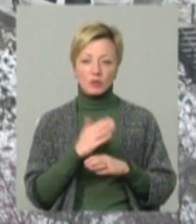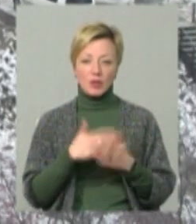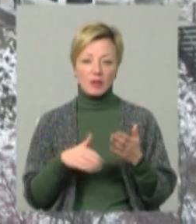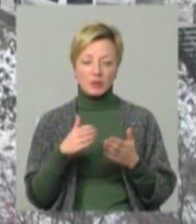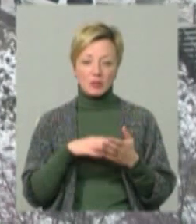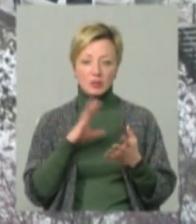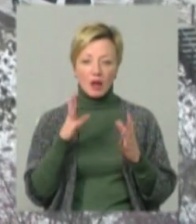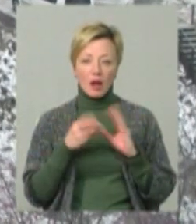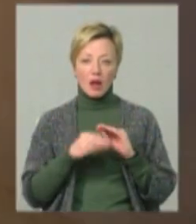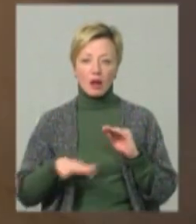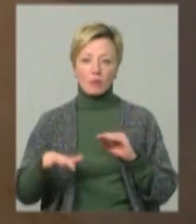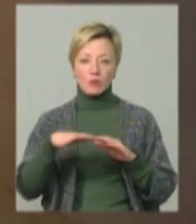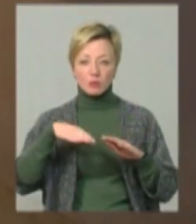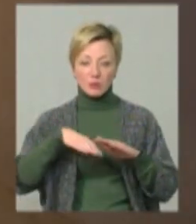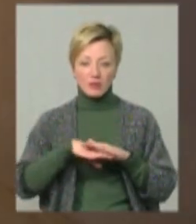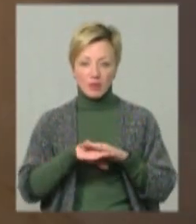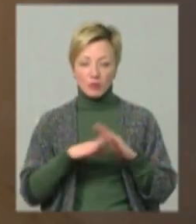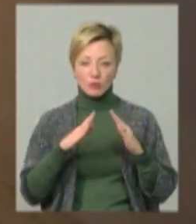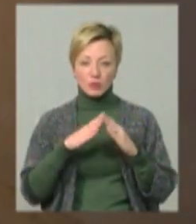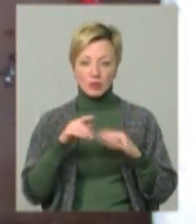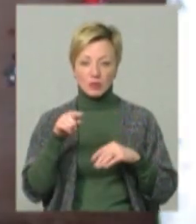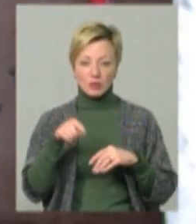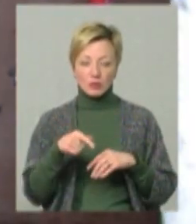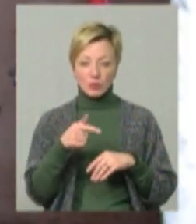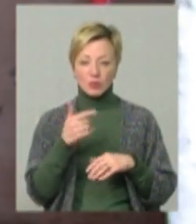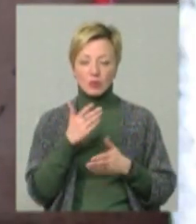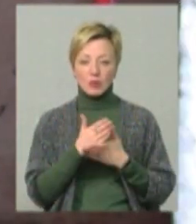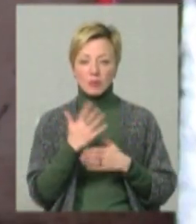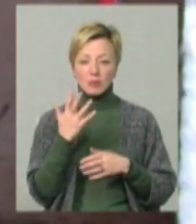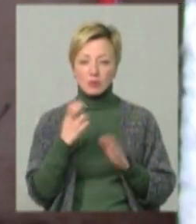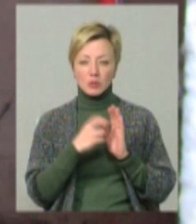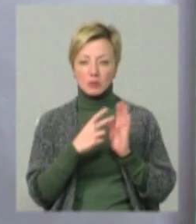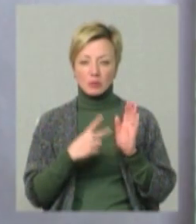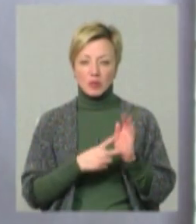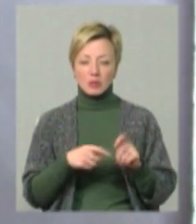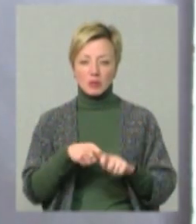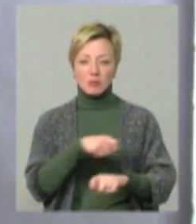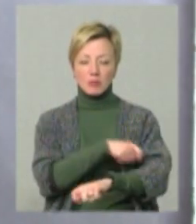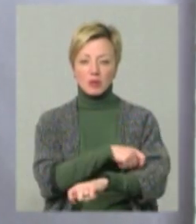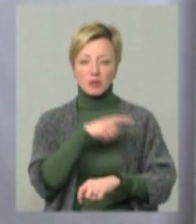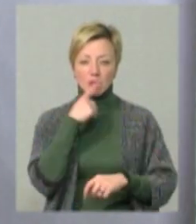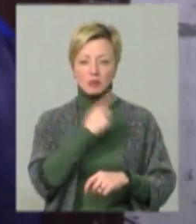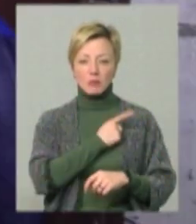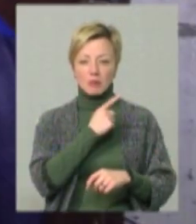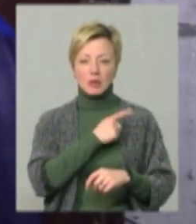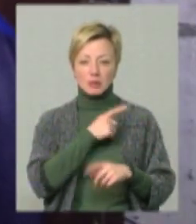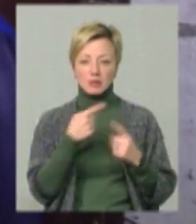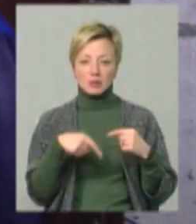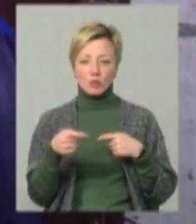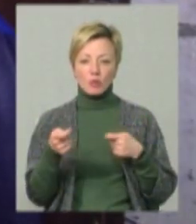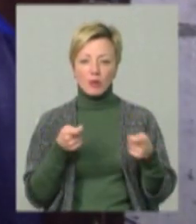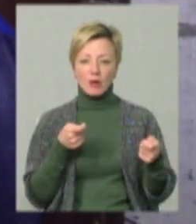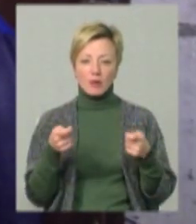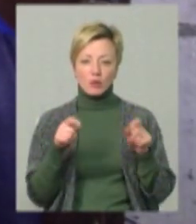ліквідовані. Загальна площа підвалу у житловому будинку на вулиці Горбанчука, 7, складає 517 квадратних метрів, каже майстер дільниці номер 5